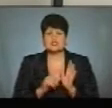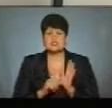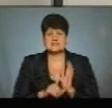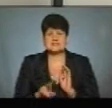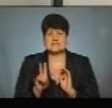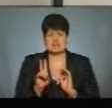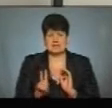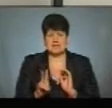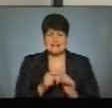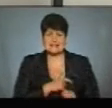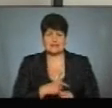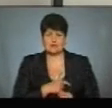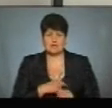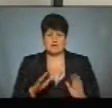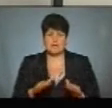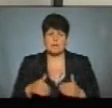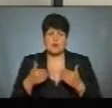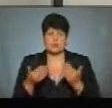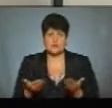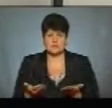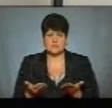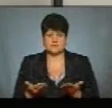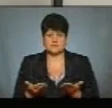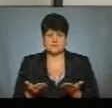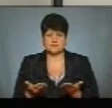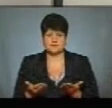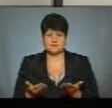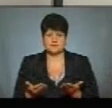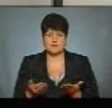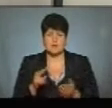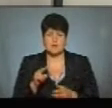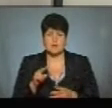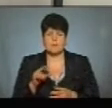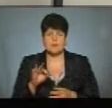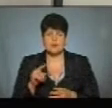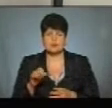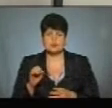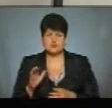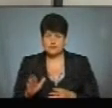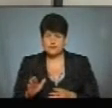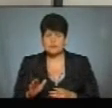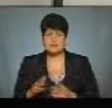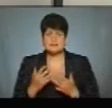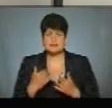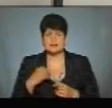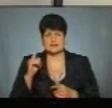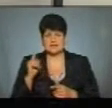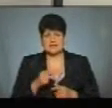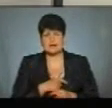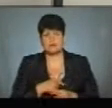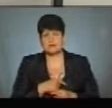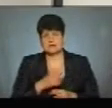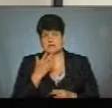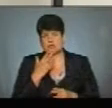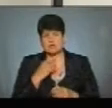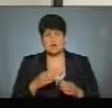що 62 депутати, вони подали, відповідно, позов до Конституційного суду, переважно це, наскільки відомо,